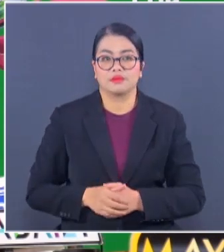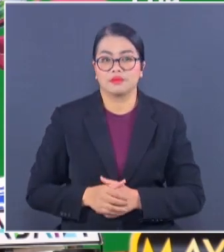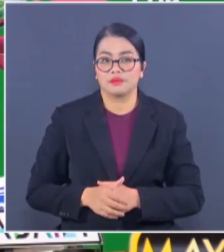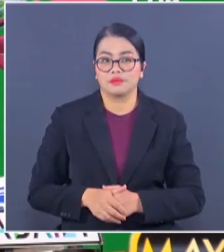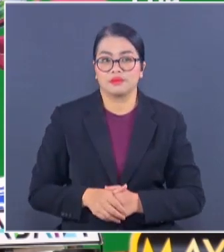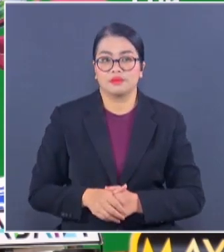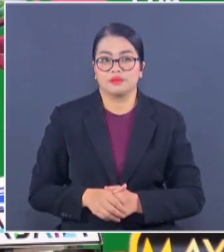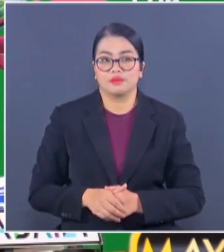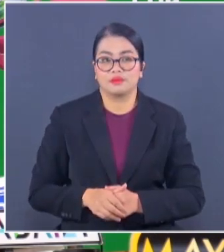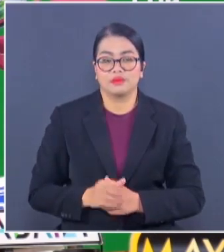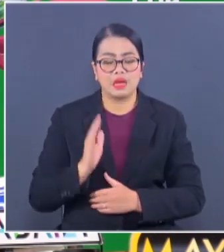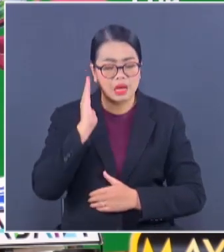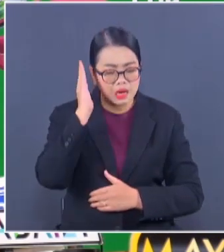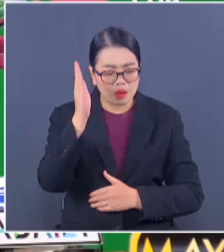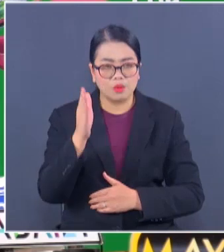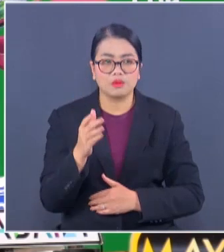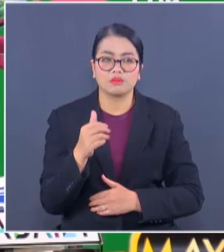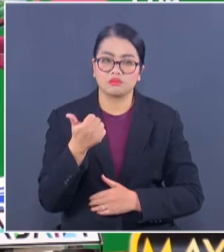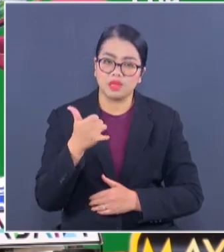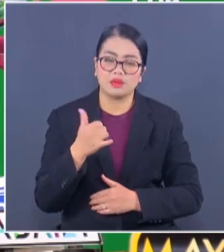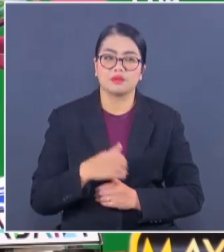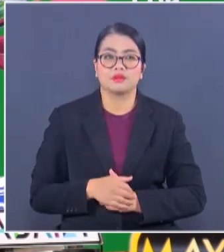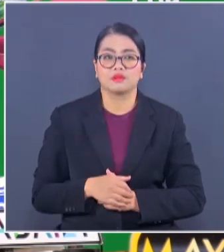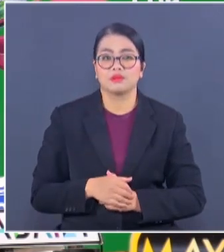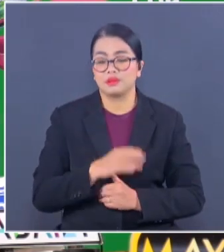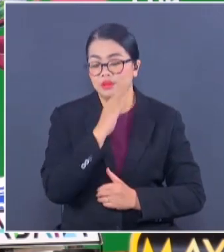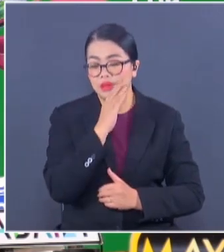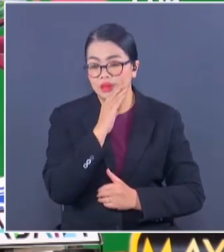พี่แต่อนาคตอันนี้พูดจริงเลยอันนี้พูดจริงเลยถ้าเกิด